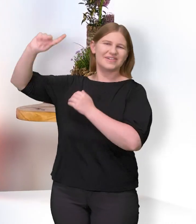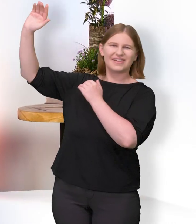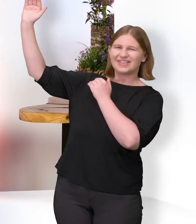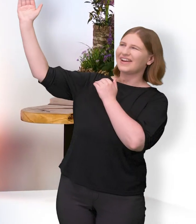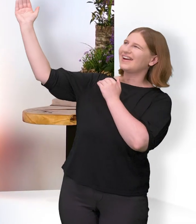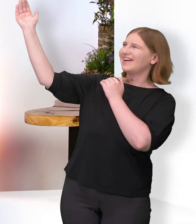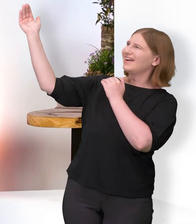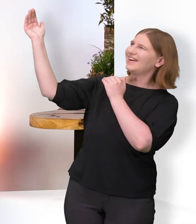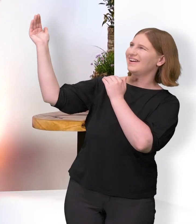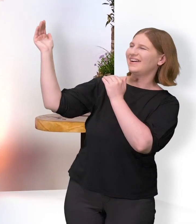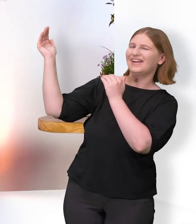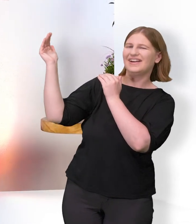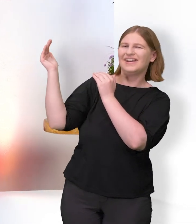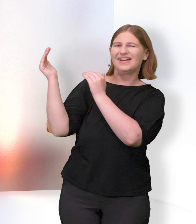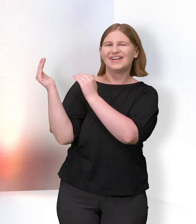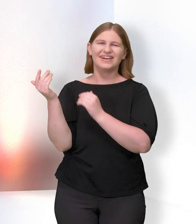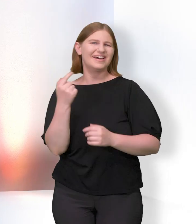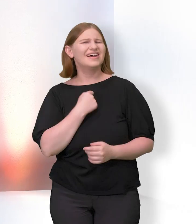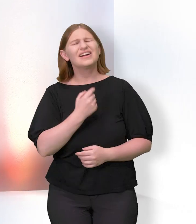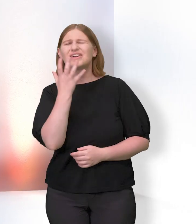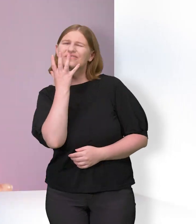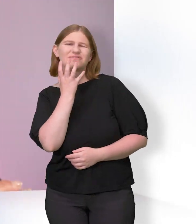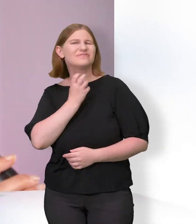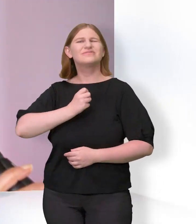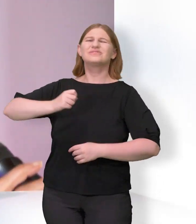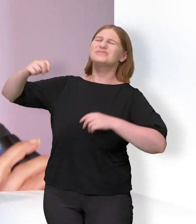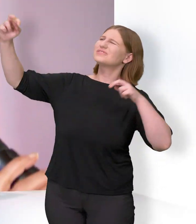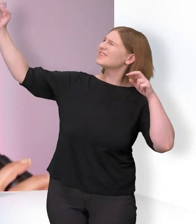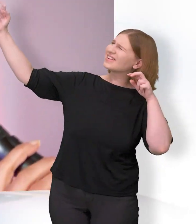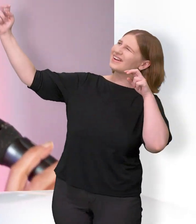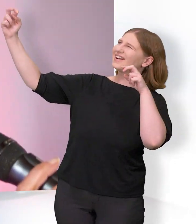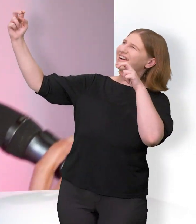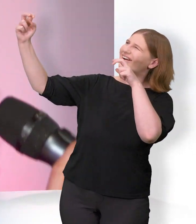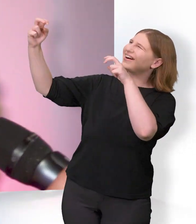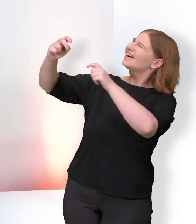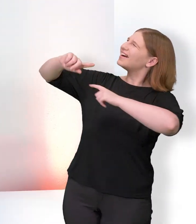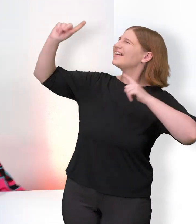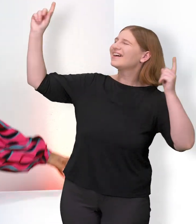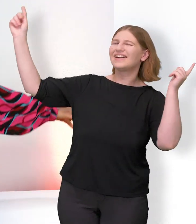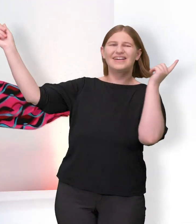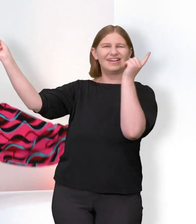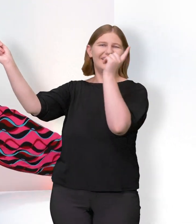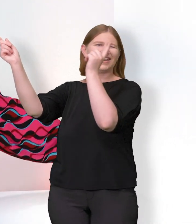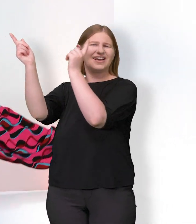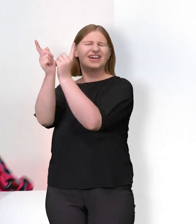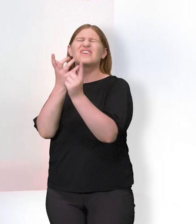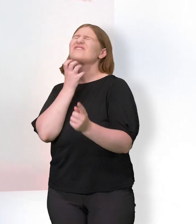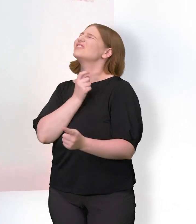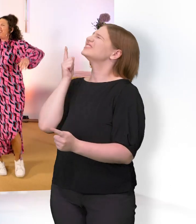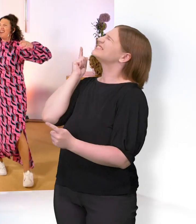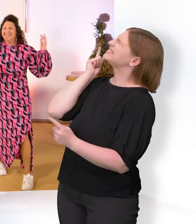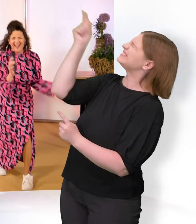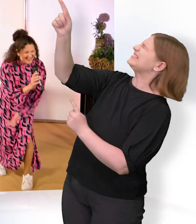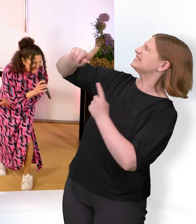zu dir, zu dir, zu dir. Doch nur zu dir, zu dir.